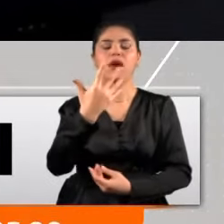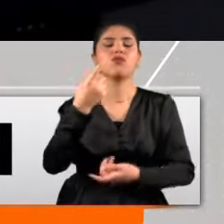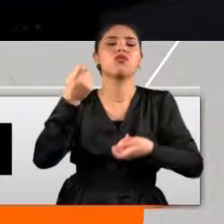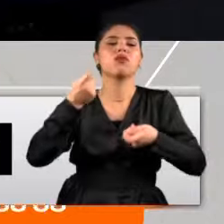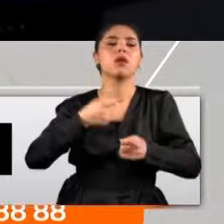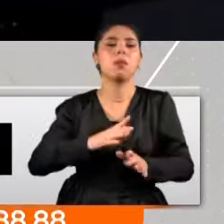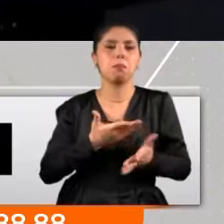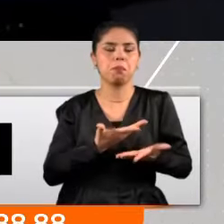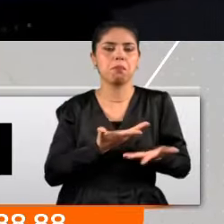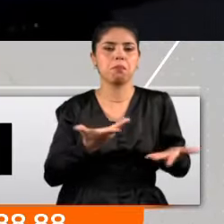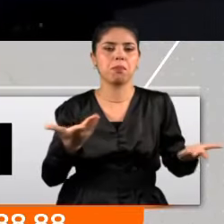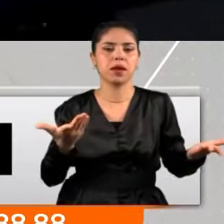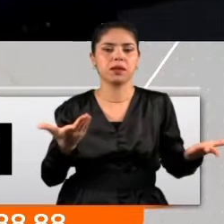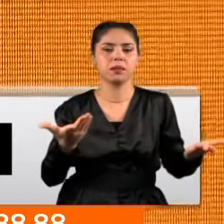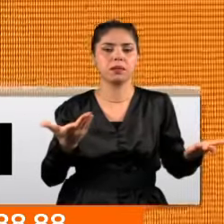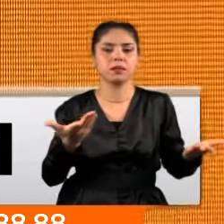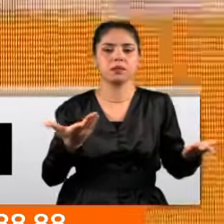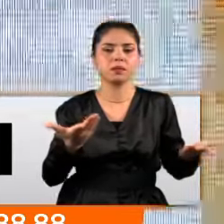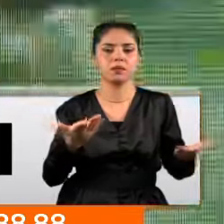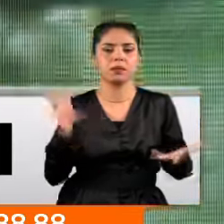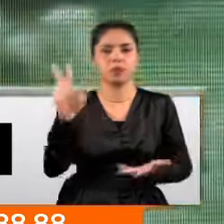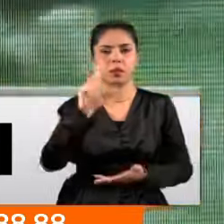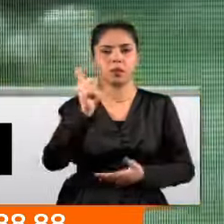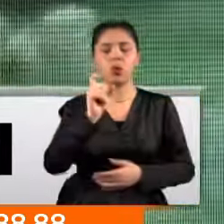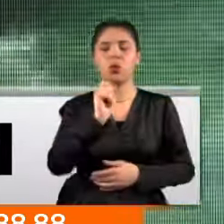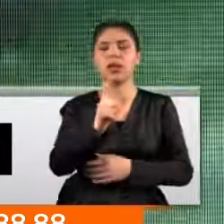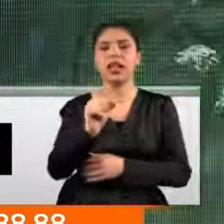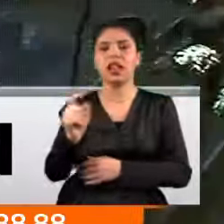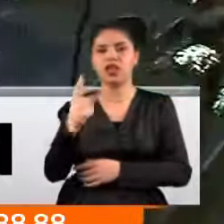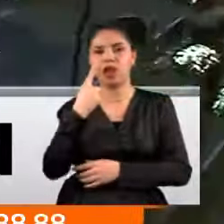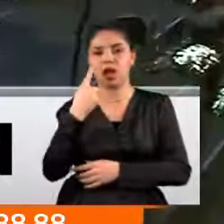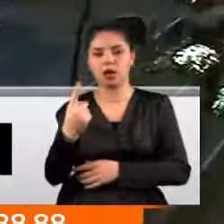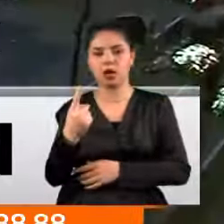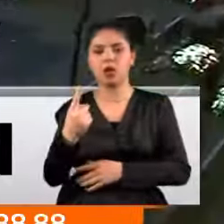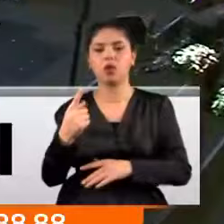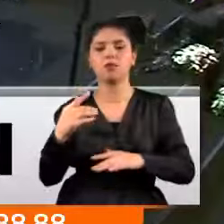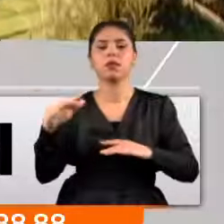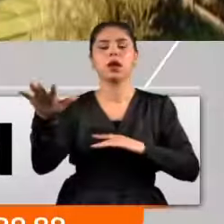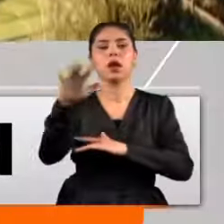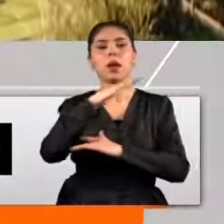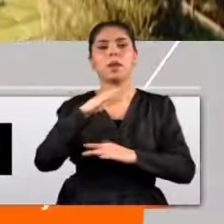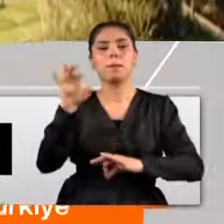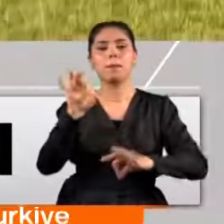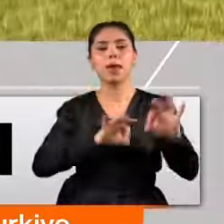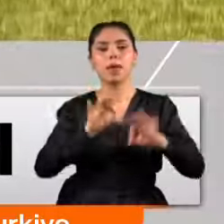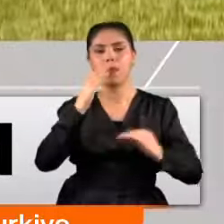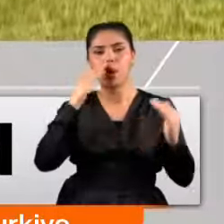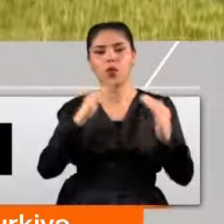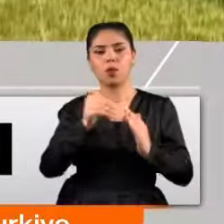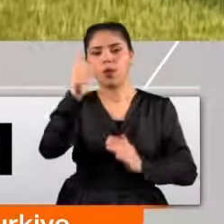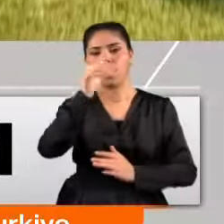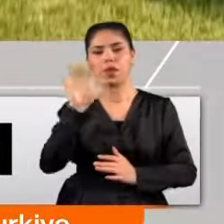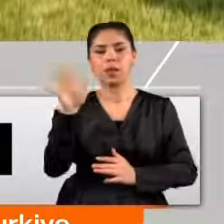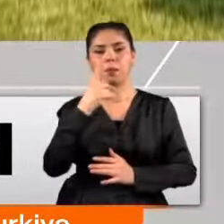%5'ini bile yapamamaktır. 39 ilçemizde yatay mimari eksenli tam